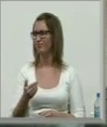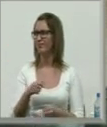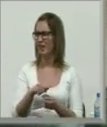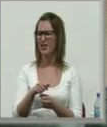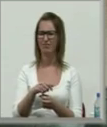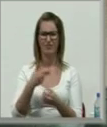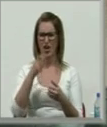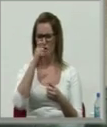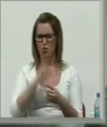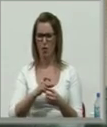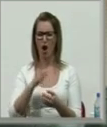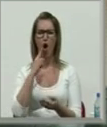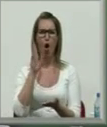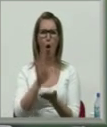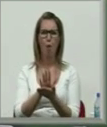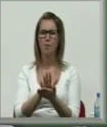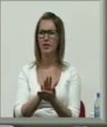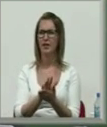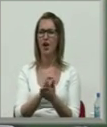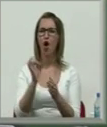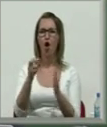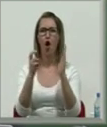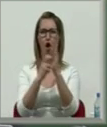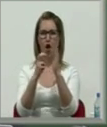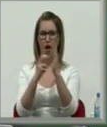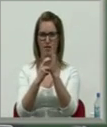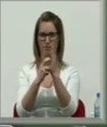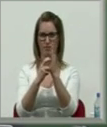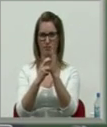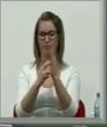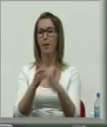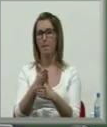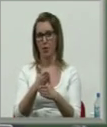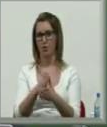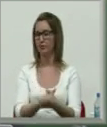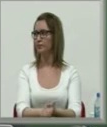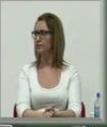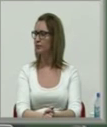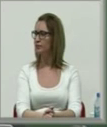Komisji Heraldycznej w sprawie herbu i innych insygniów, o których państwo pamiętają.